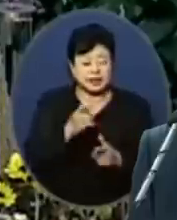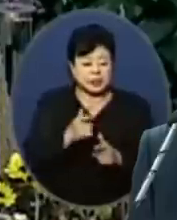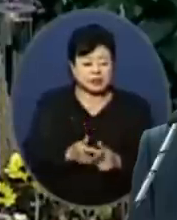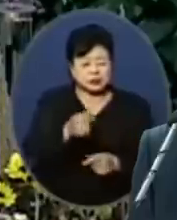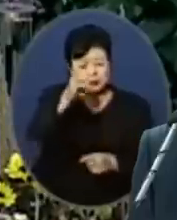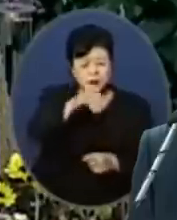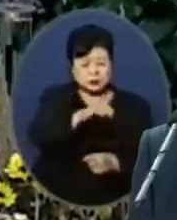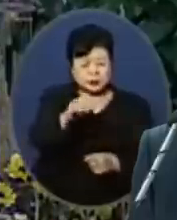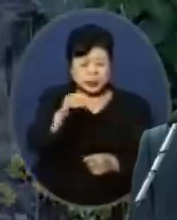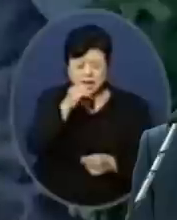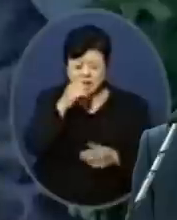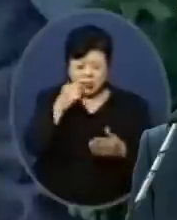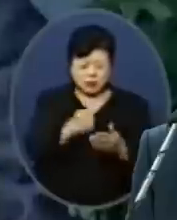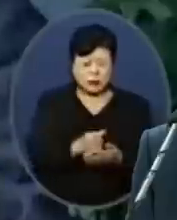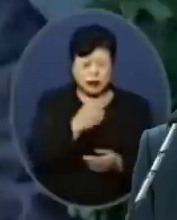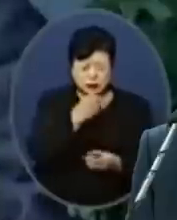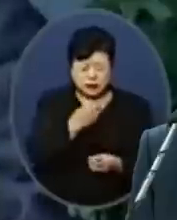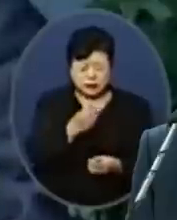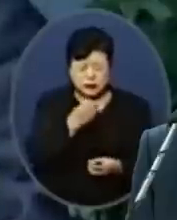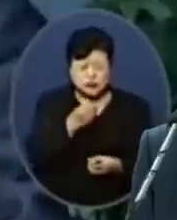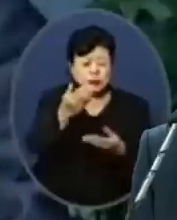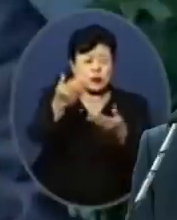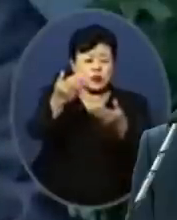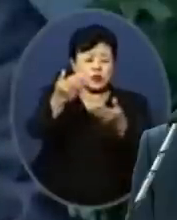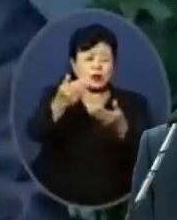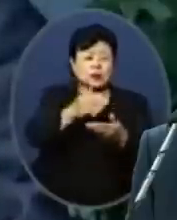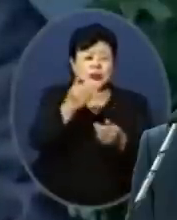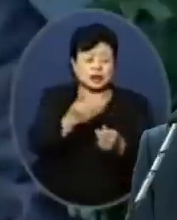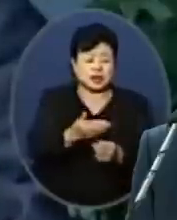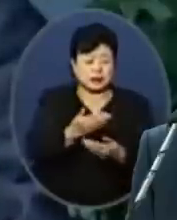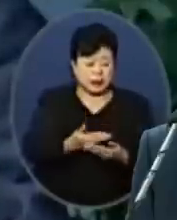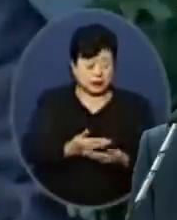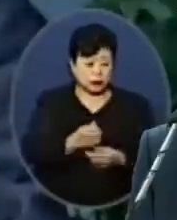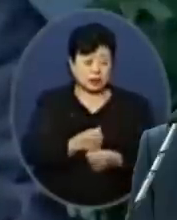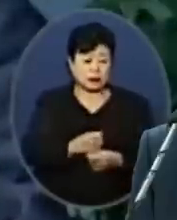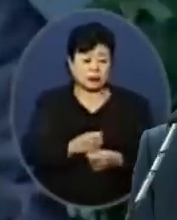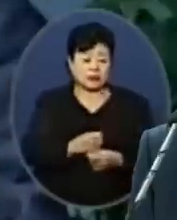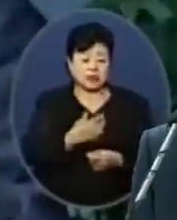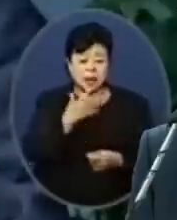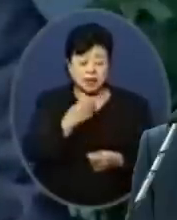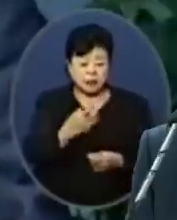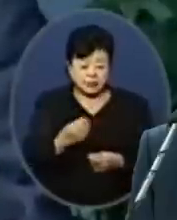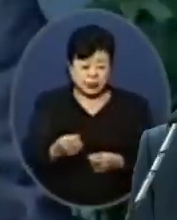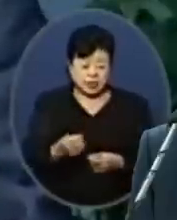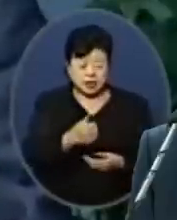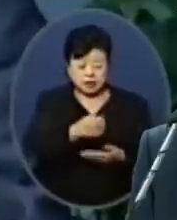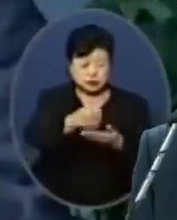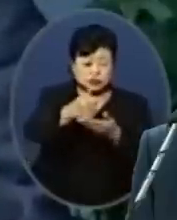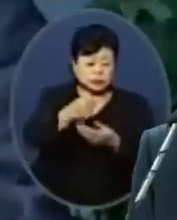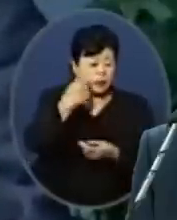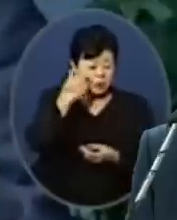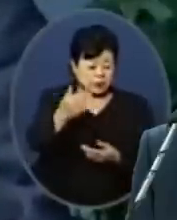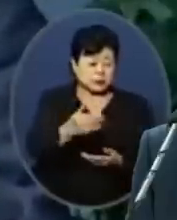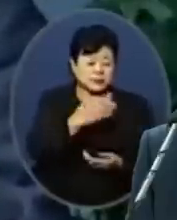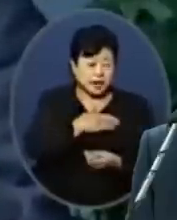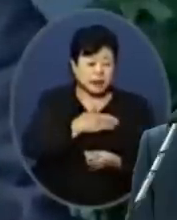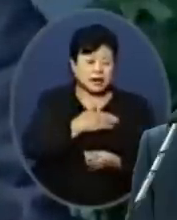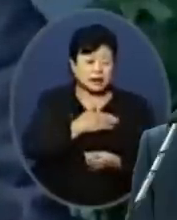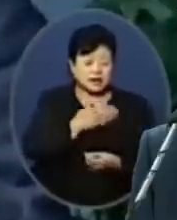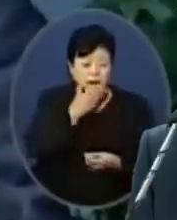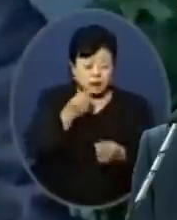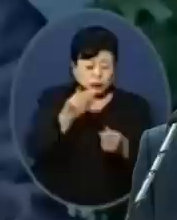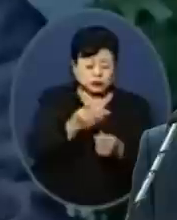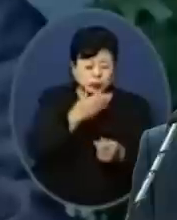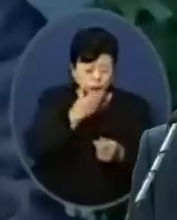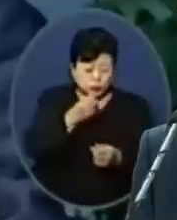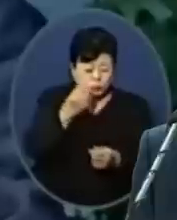예수님이 십자가에 못 박힘으로 아브라함의 복을 우리에게 받도록 했다 했는데 아브라함에게 주님 뭐라고 말씀했습니까? 내가 네게 복 주고